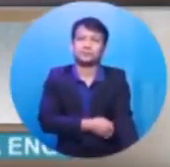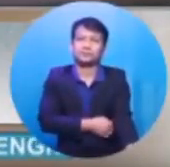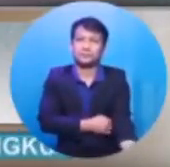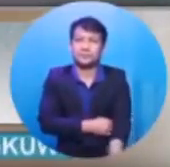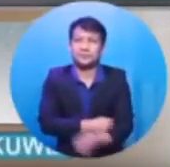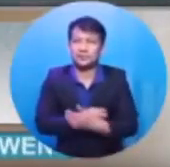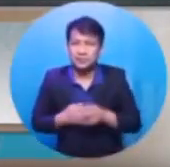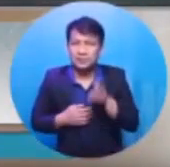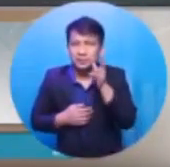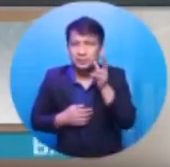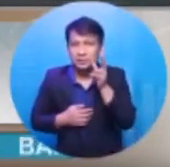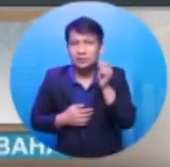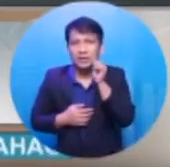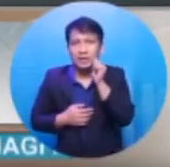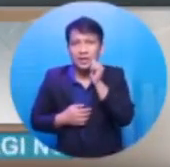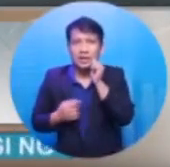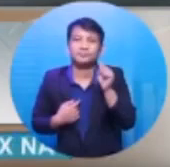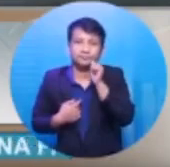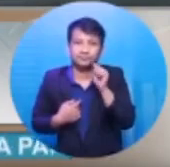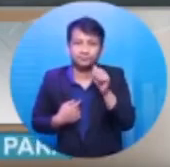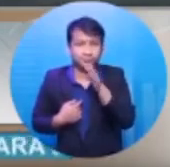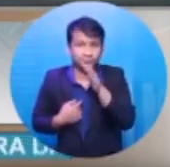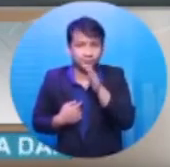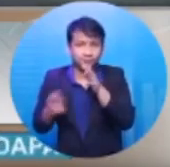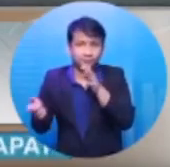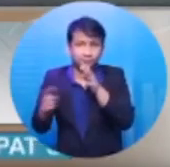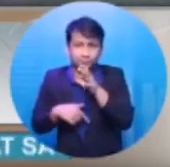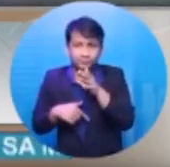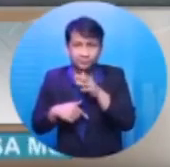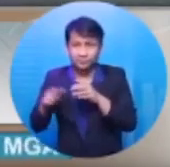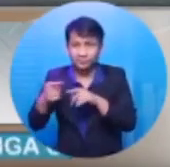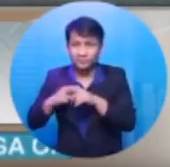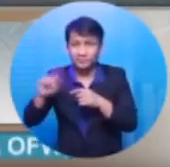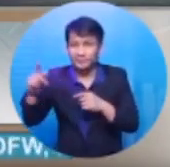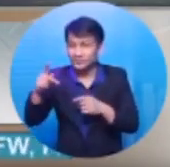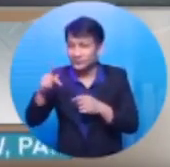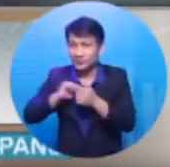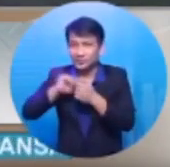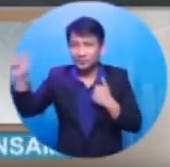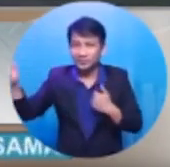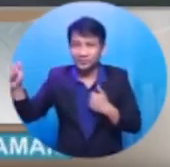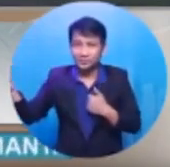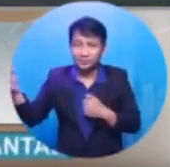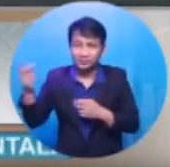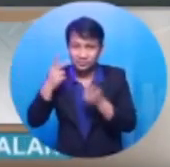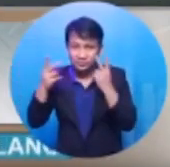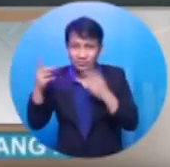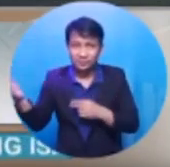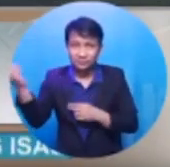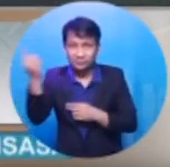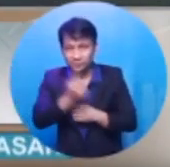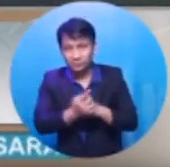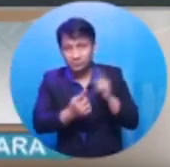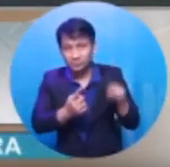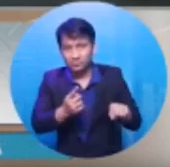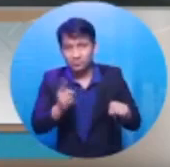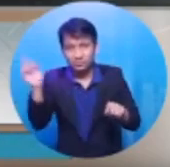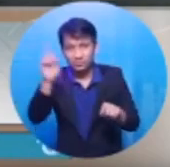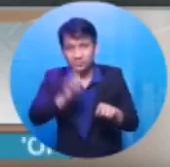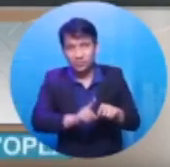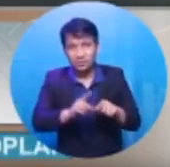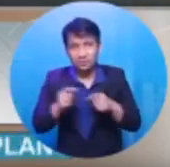po ay si Rhea o si Aurora? Si Aurora po, sir. Nay, dumayo opo. Pa kayo 1 kilometer, ang layo ng pinagdayuhan nyo, para lamang